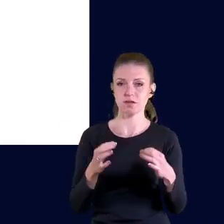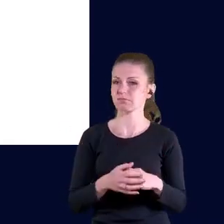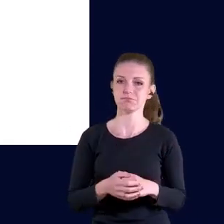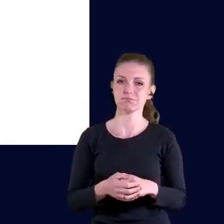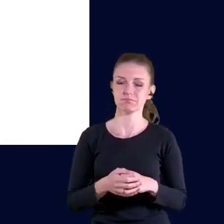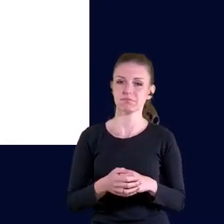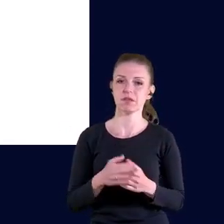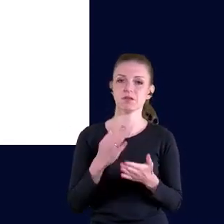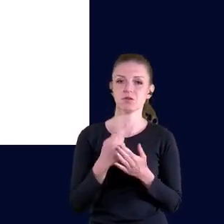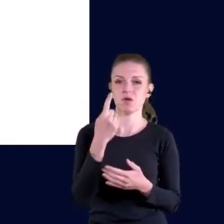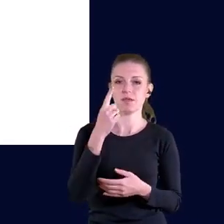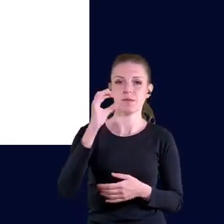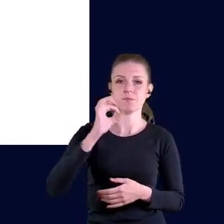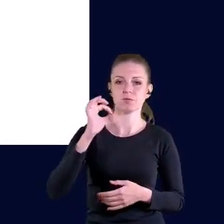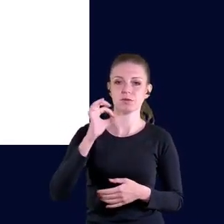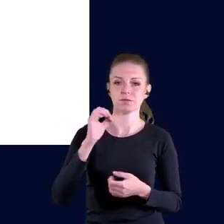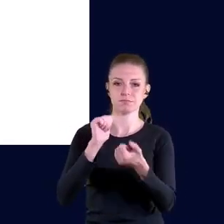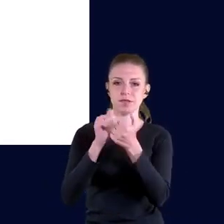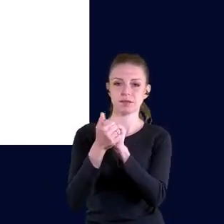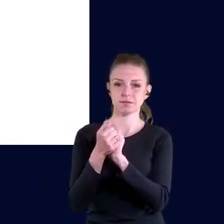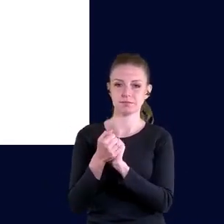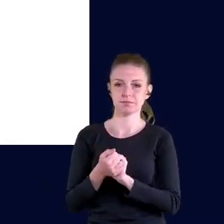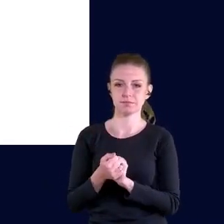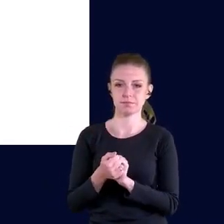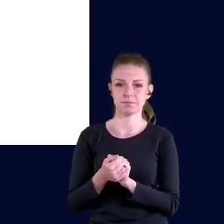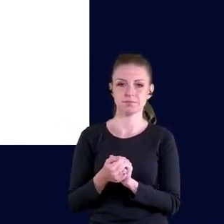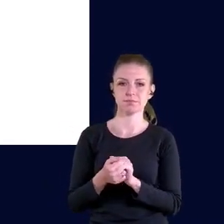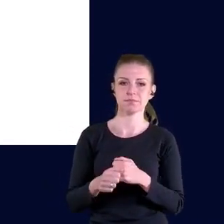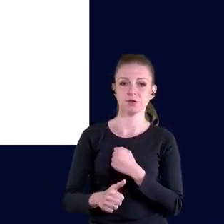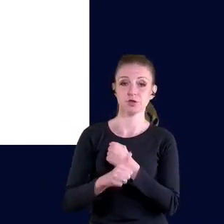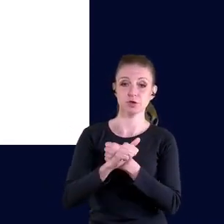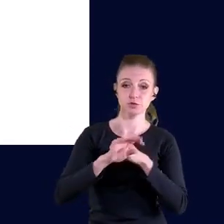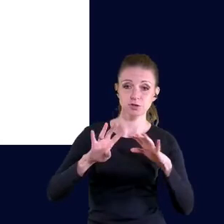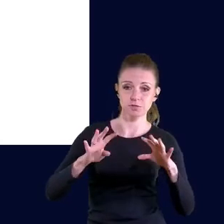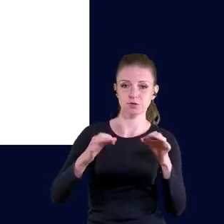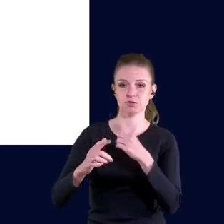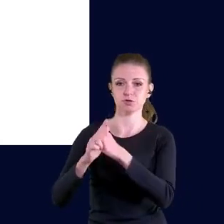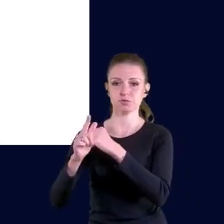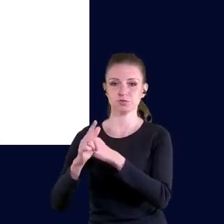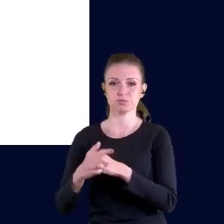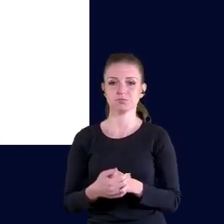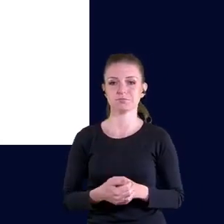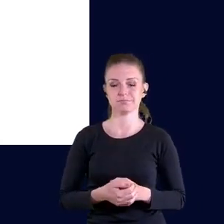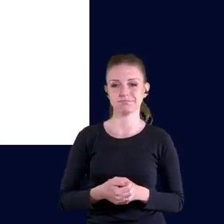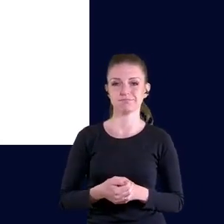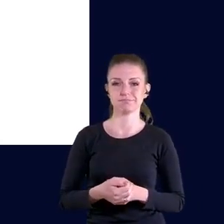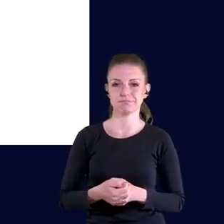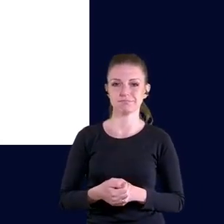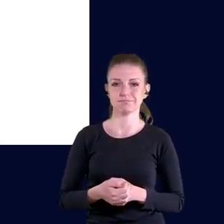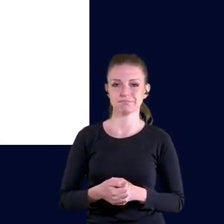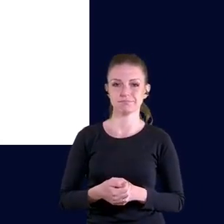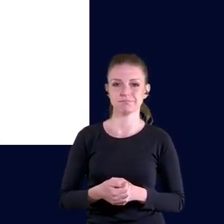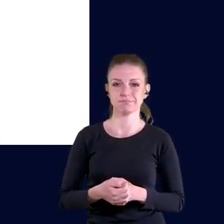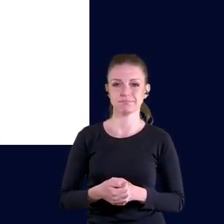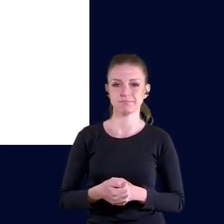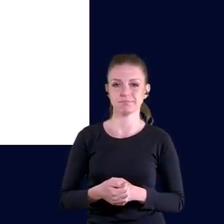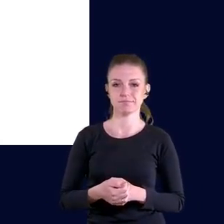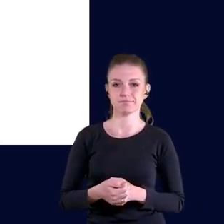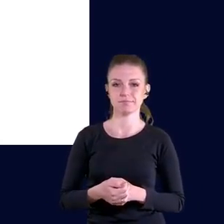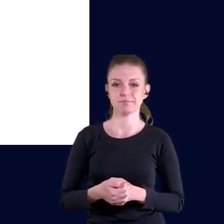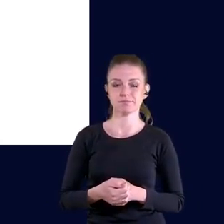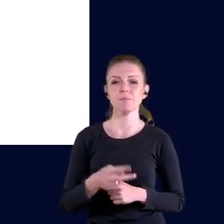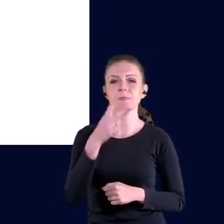wybór podręczników na polecenie podręczników na zwyczaje wykładowców i teraz mając na uwadze